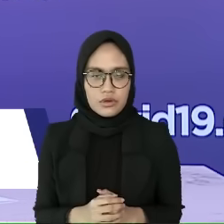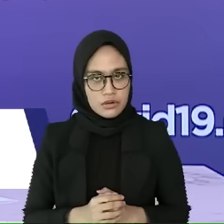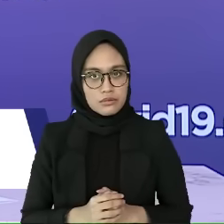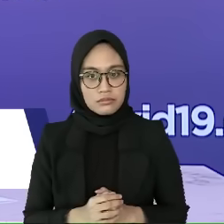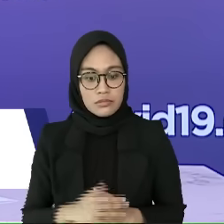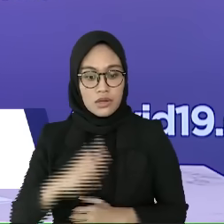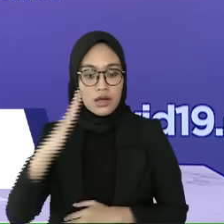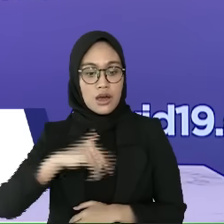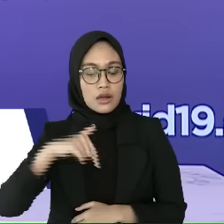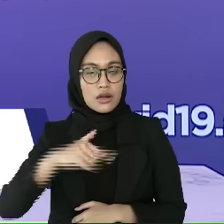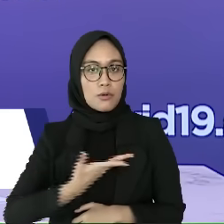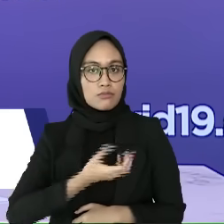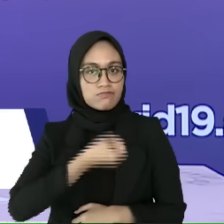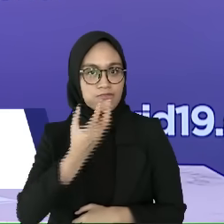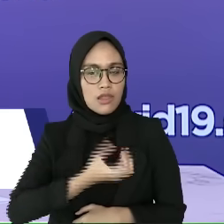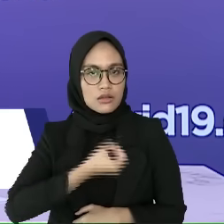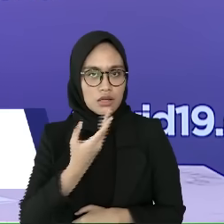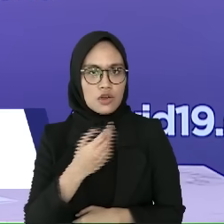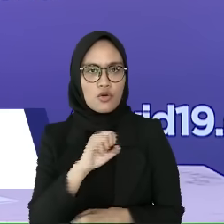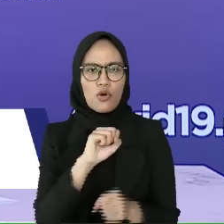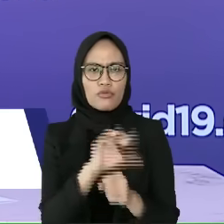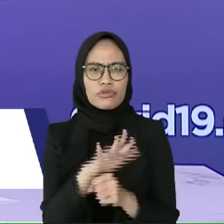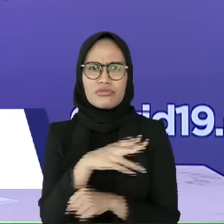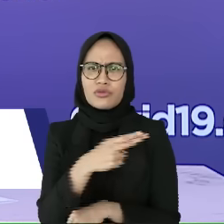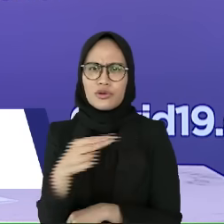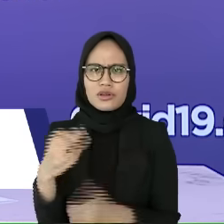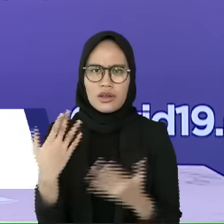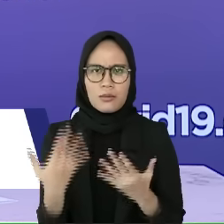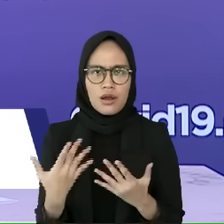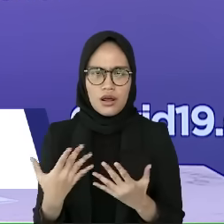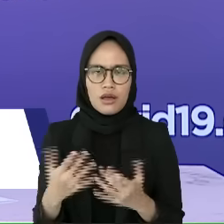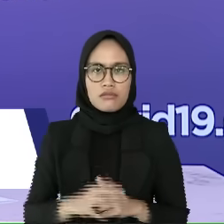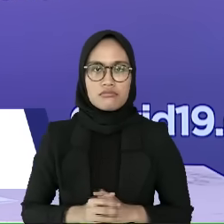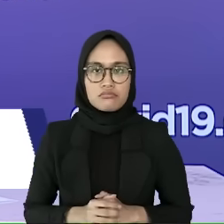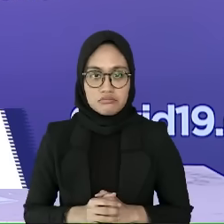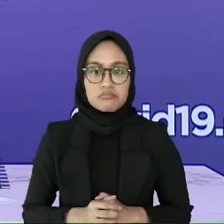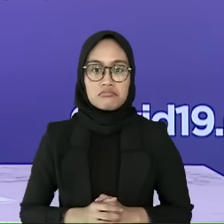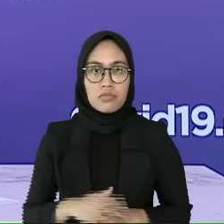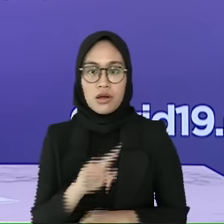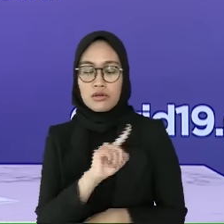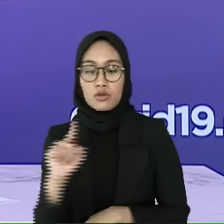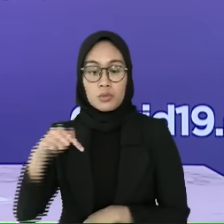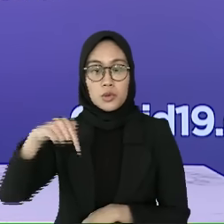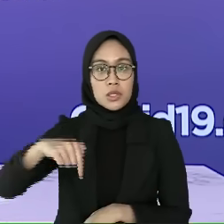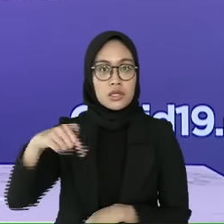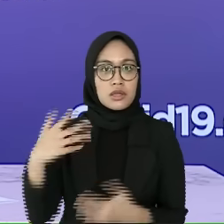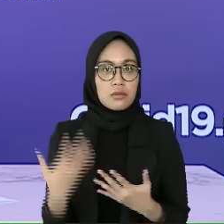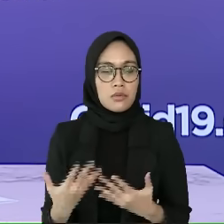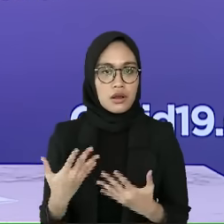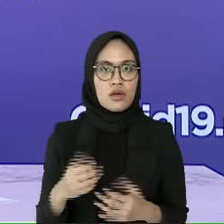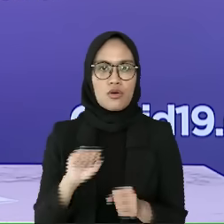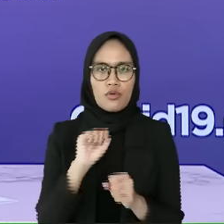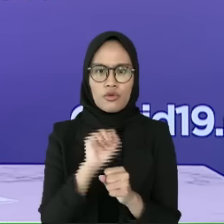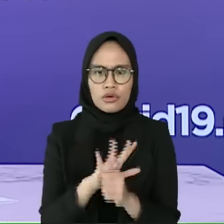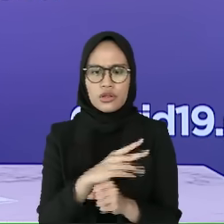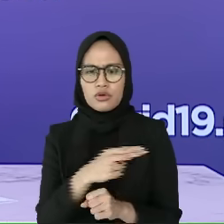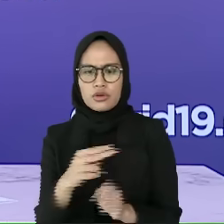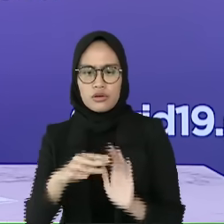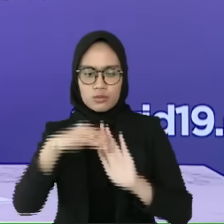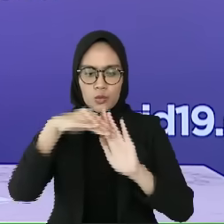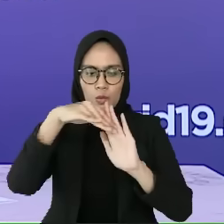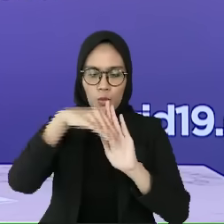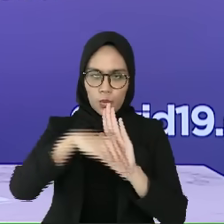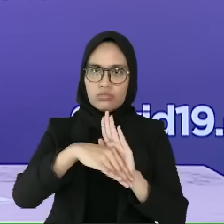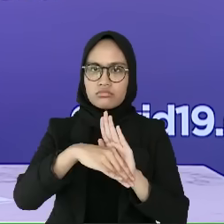menyampaikan perkembangan COVID-19 di Indonesia. Minggu ini kasus COVID-19 di Indonesia kembali mengalami penurunan